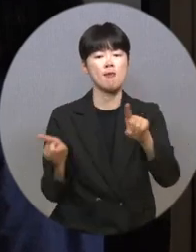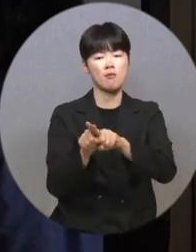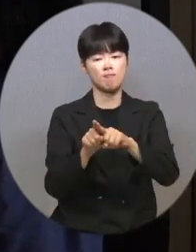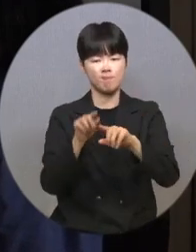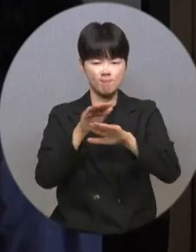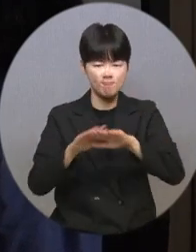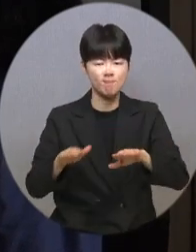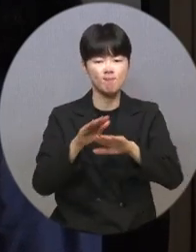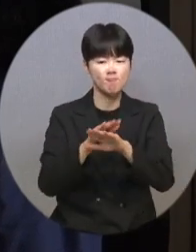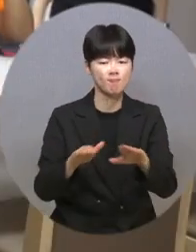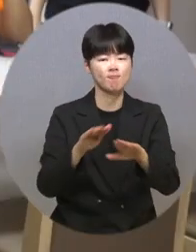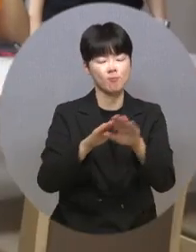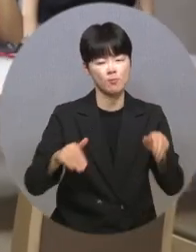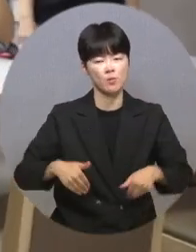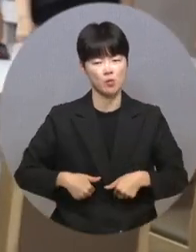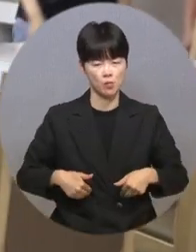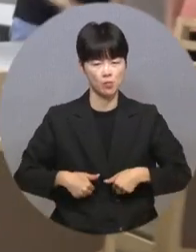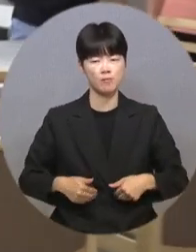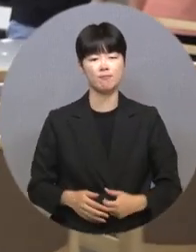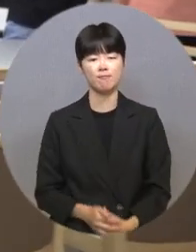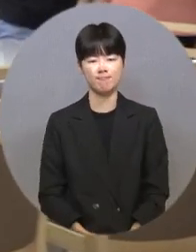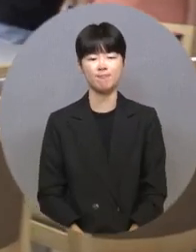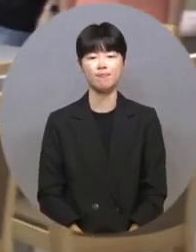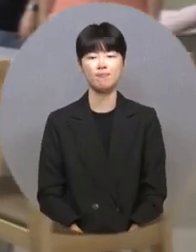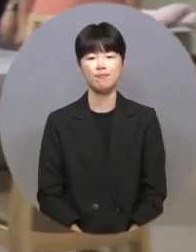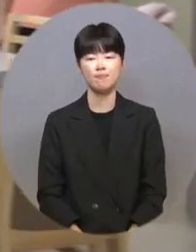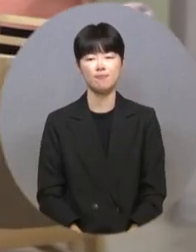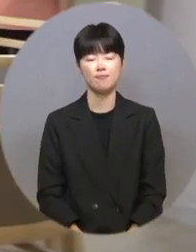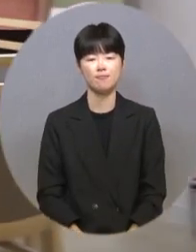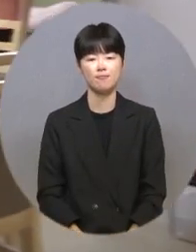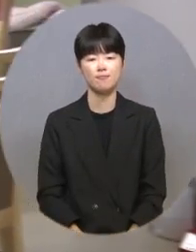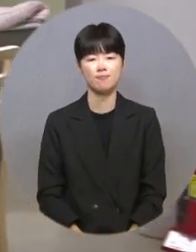함께 풀어가야 할 숙제입니다. 복지TV 경기방송 정우선입니다.